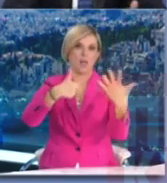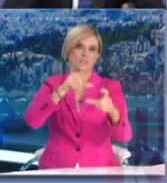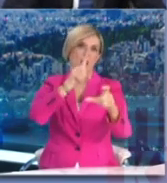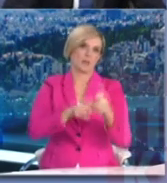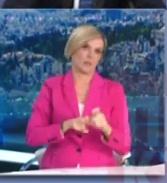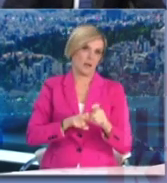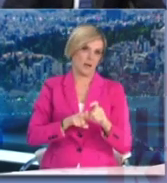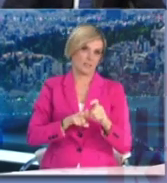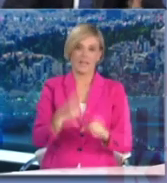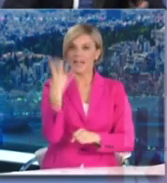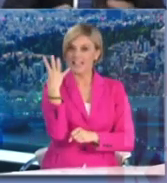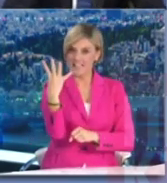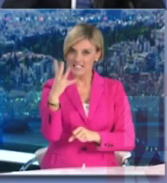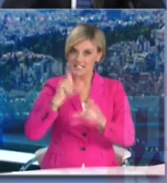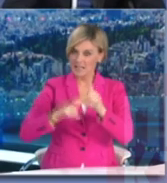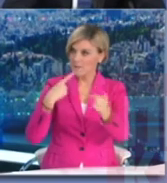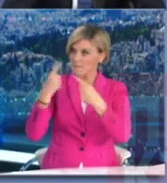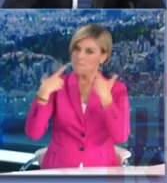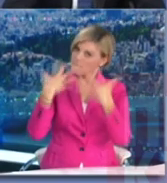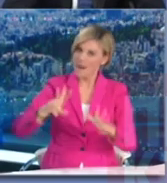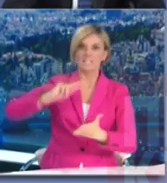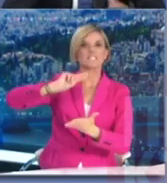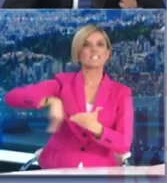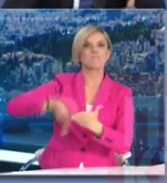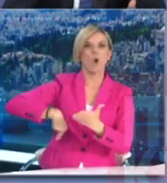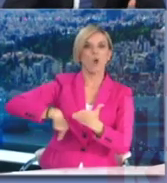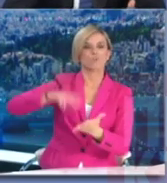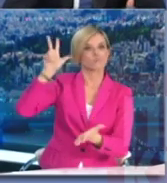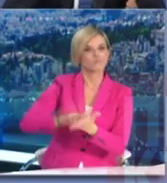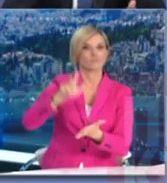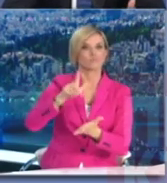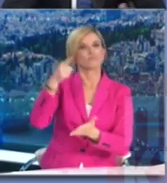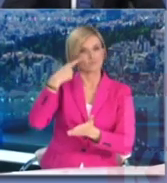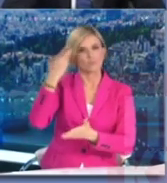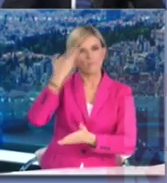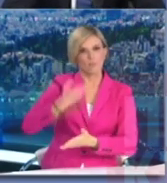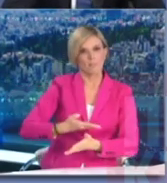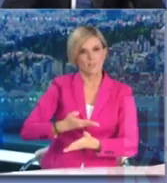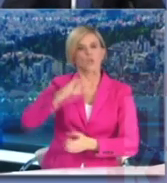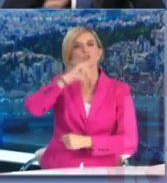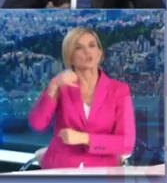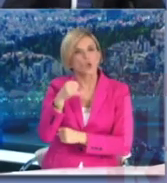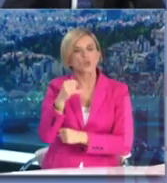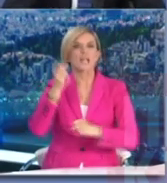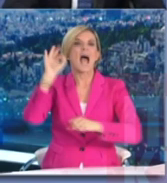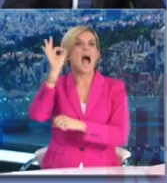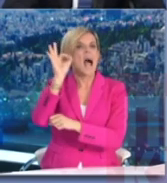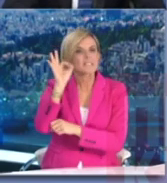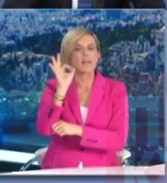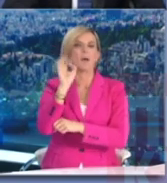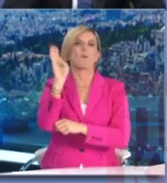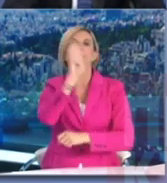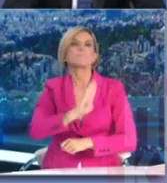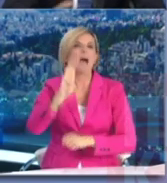ήδη υπογράψει προσύμφωνα ή συμβόλαια. Αυτές οι εταιρείες είναι η AstraZeneca, η Johnson & Johnson, η Sanofi, η